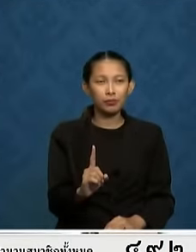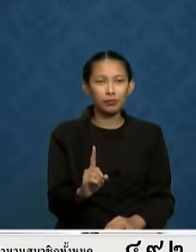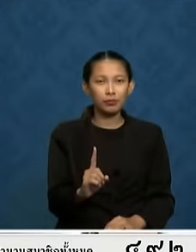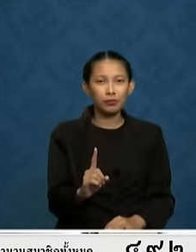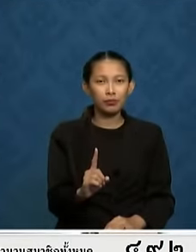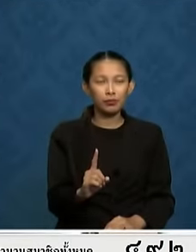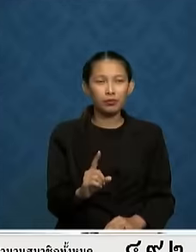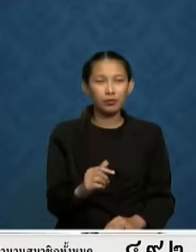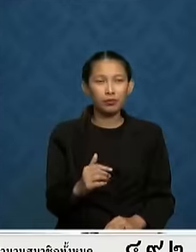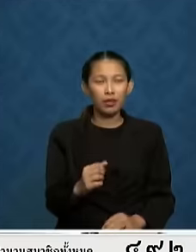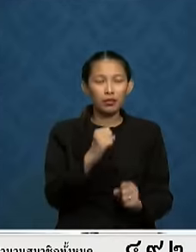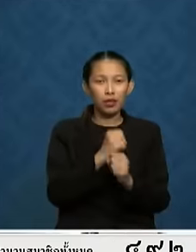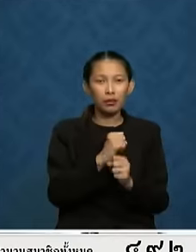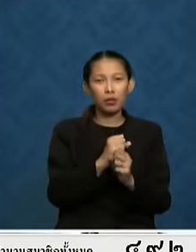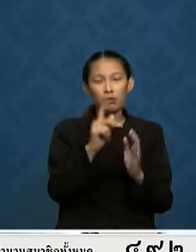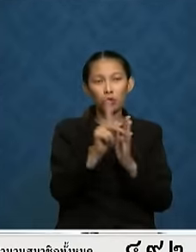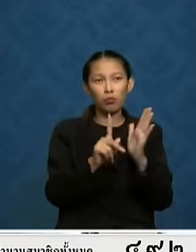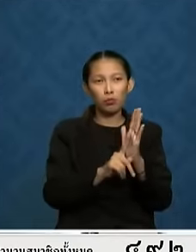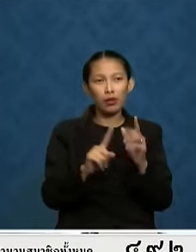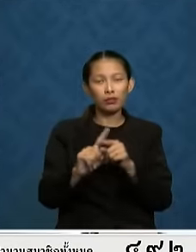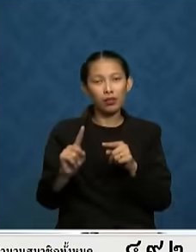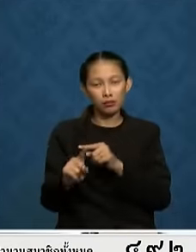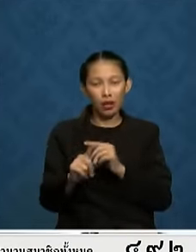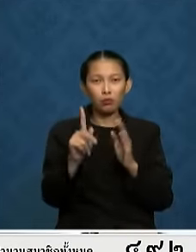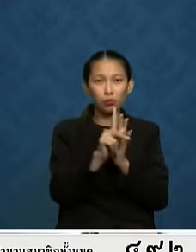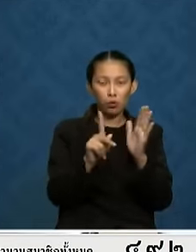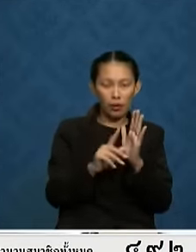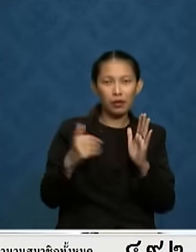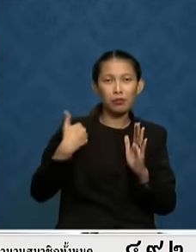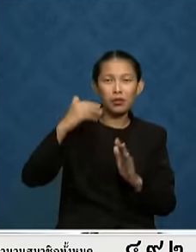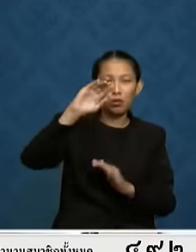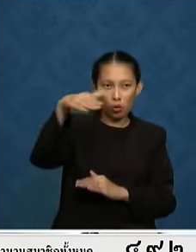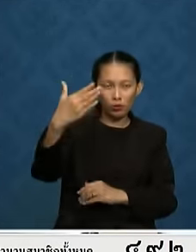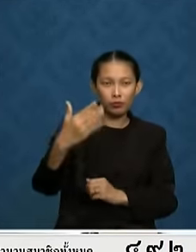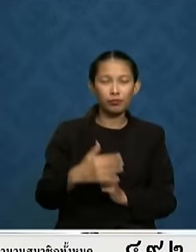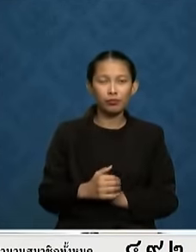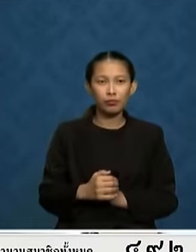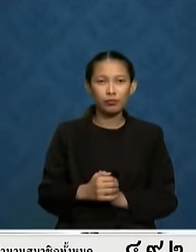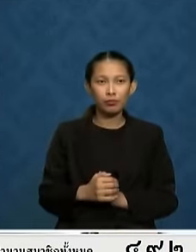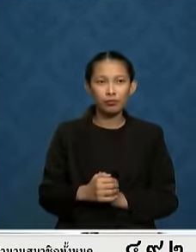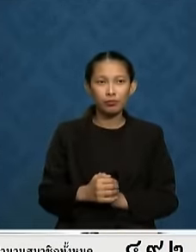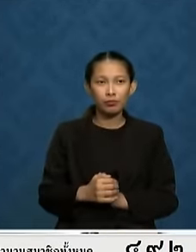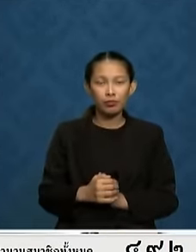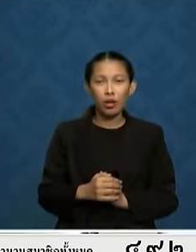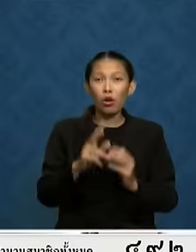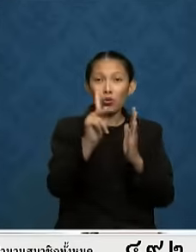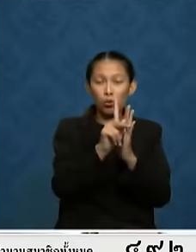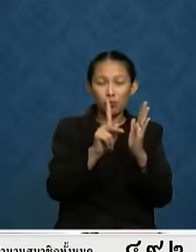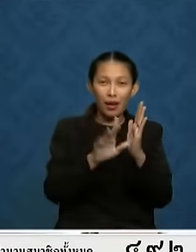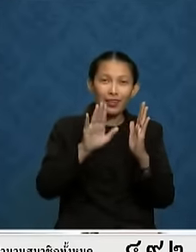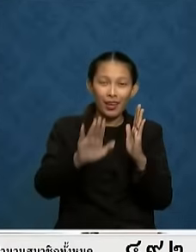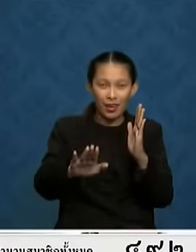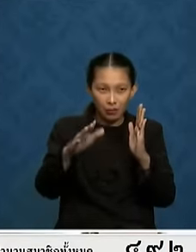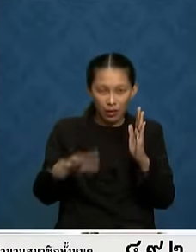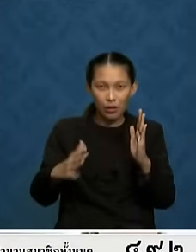การกระทำกับกฎหมายนั้นกฎหมายเกิดก่อนเมื่อกฎหมายห้าม